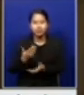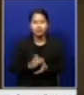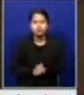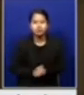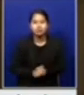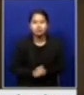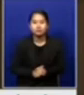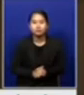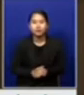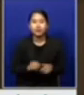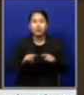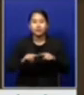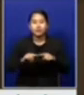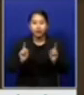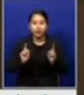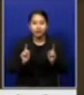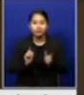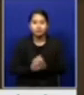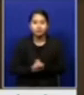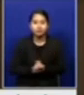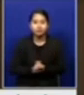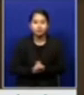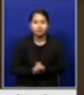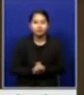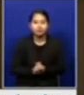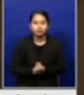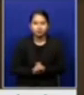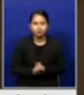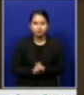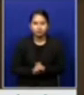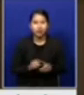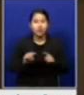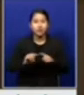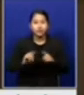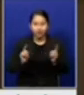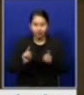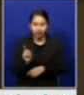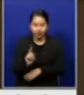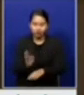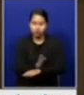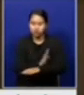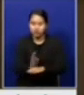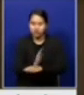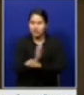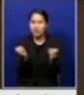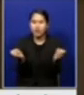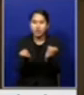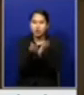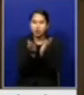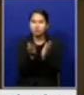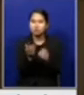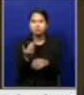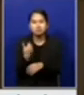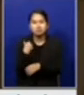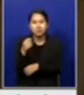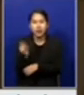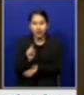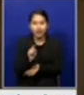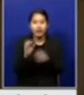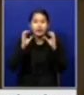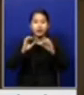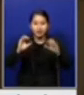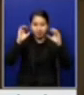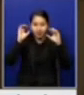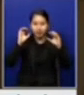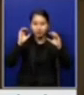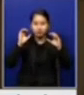เดียวกันนั้นไม่ว่าธุรกิจจะเกิดความเสียหายอย่างไรรัฐบาลทุกรัฐบาลจำเป็นจะต้